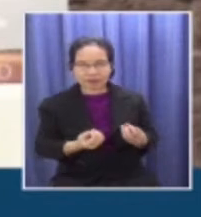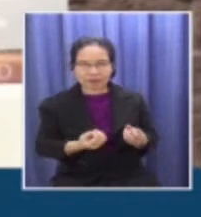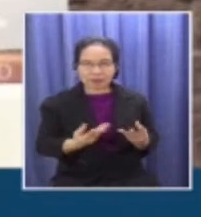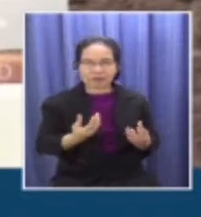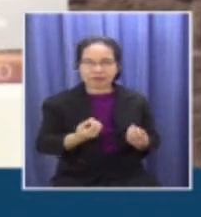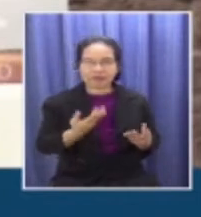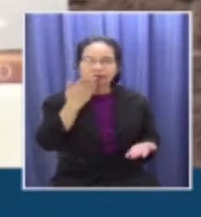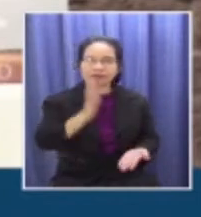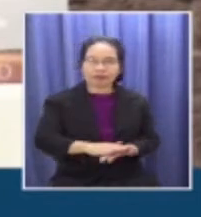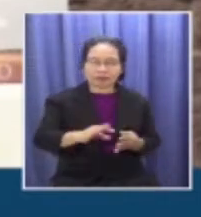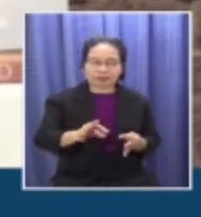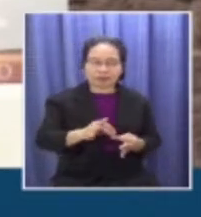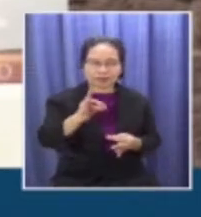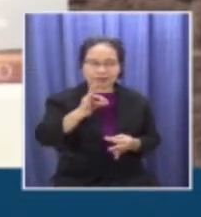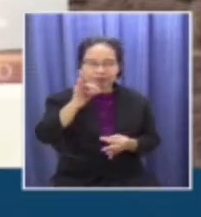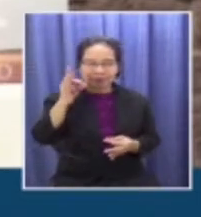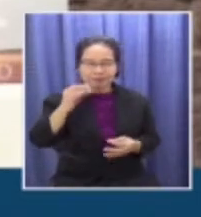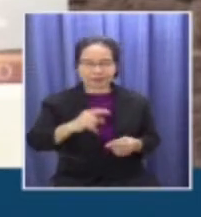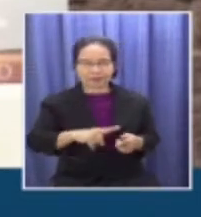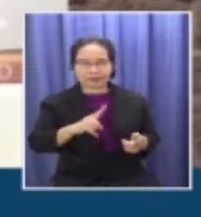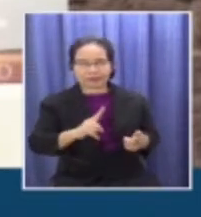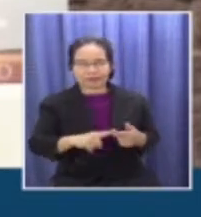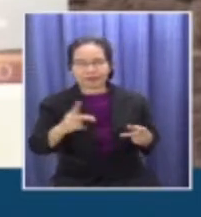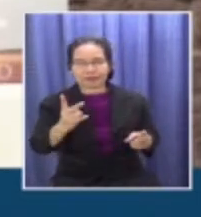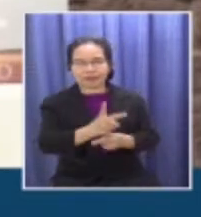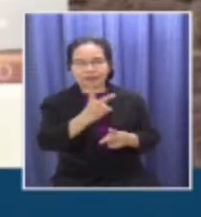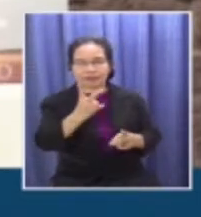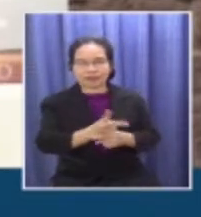a Hindufoɔ bɛkum